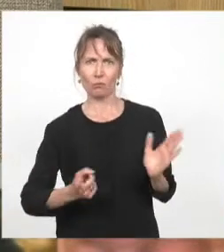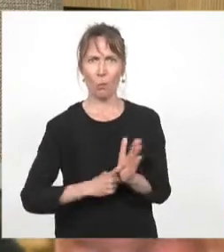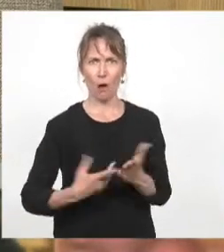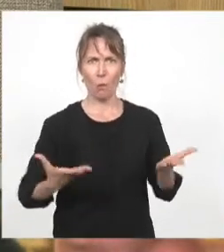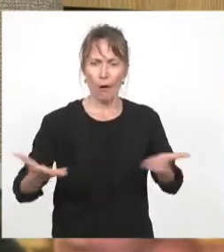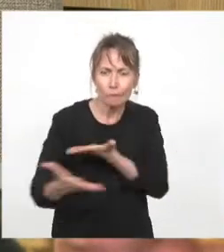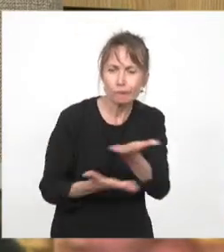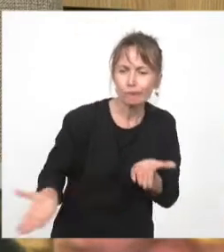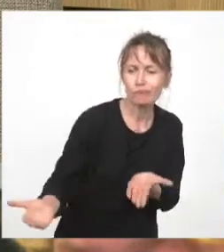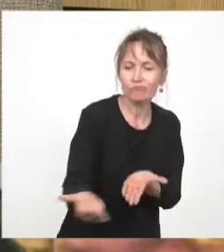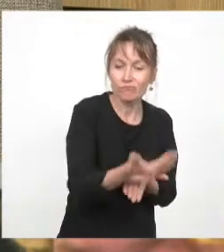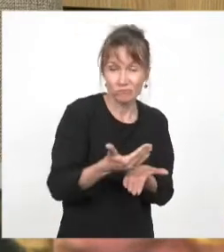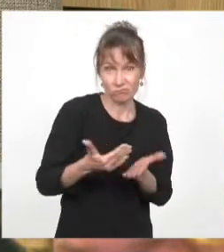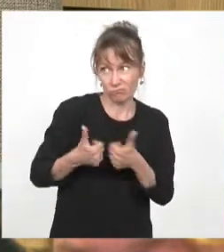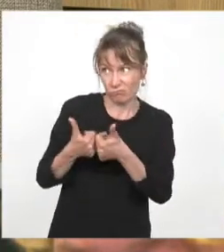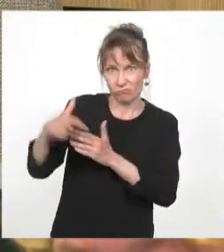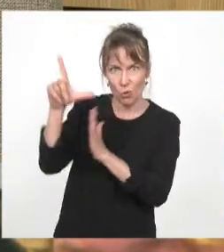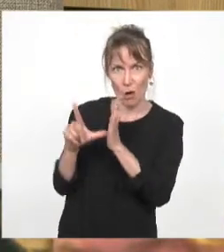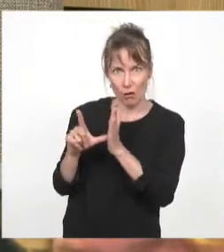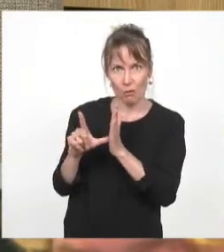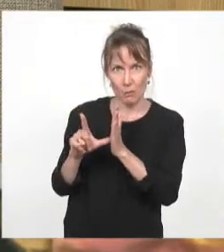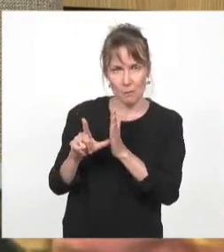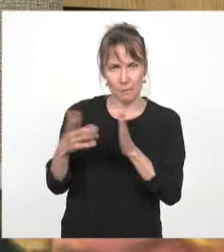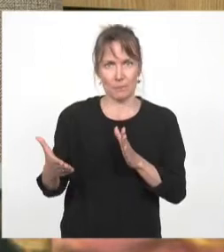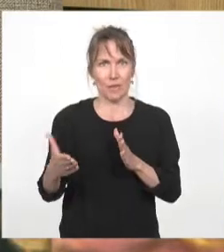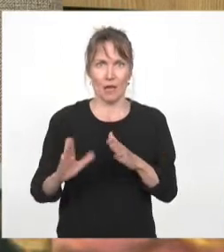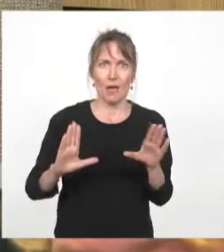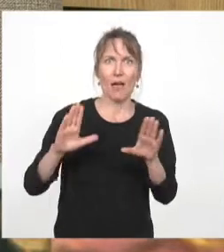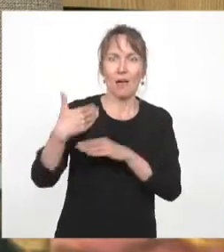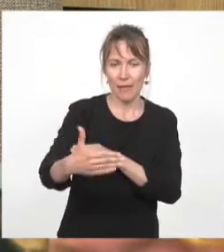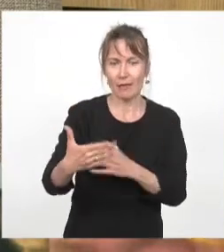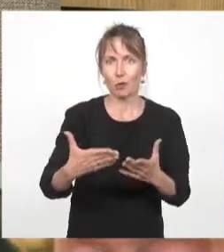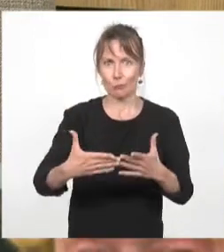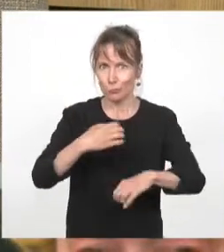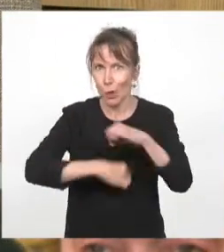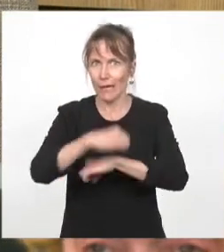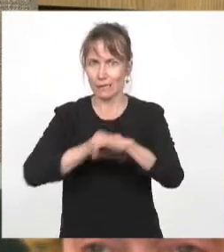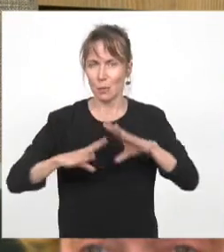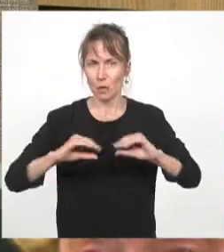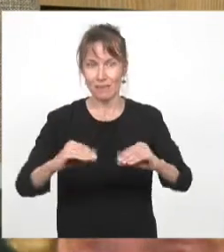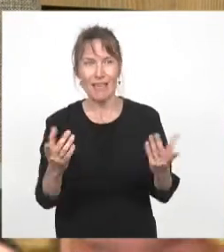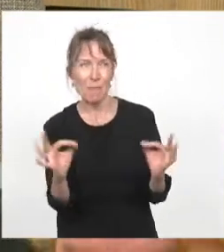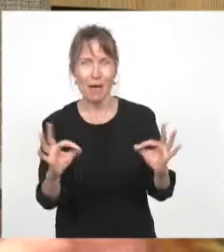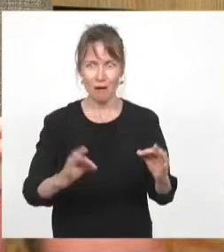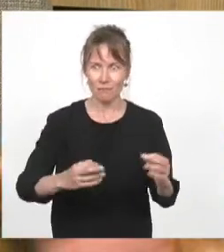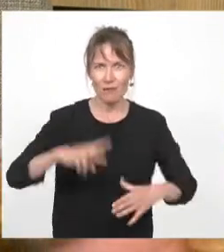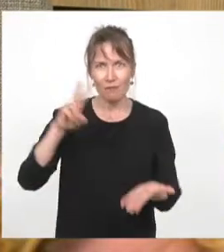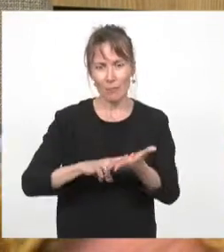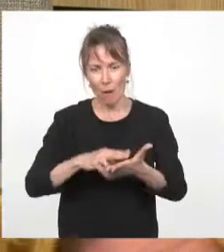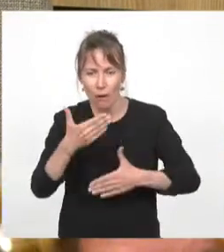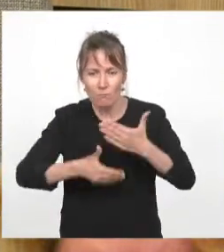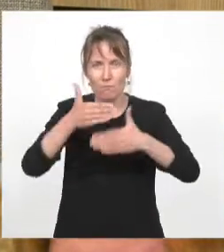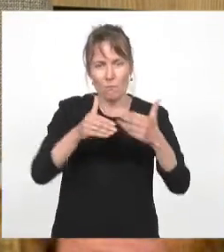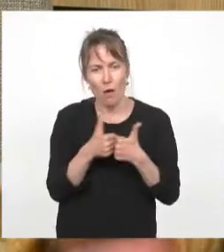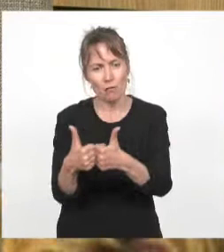réglementaire une fois déterminées les caractéristiques opérationnelles de la ZFE. Refuser de co-construire, c'est mettre en péril l'acceptation de